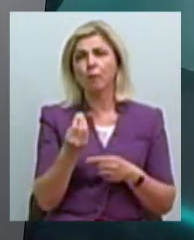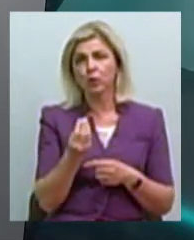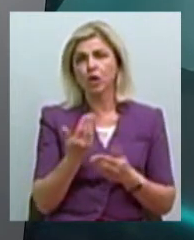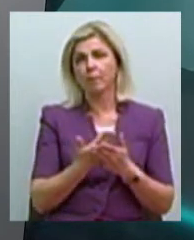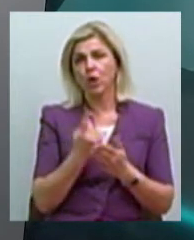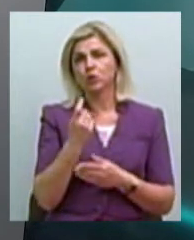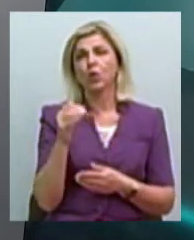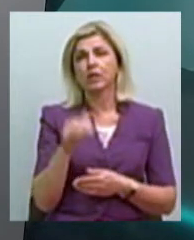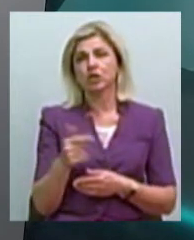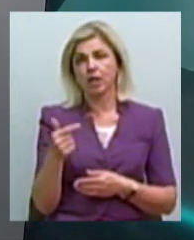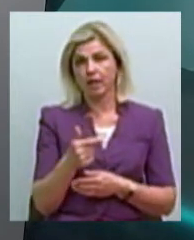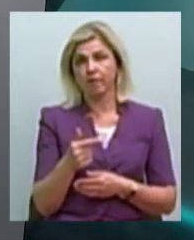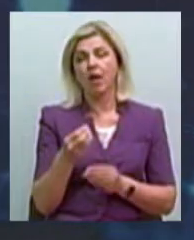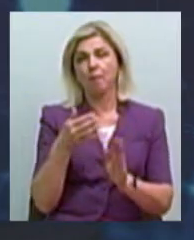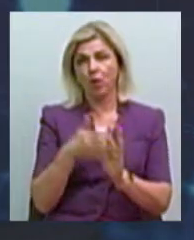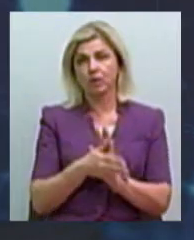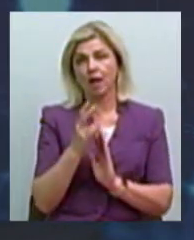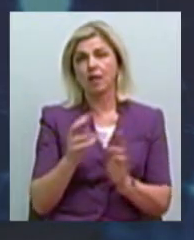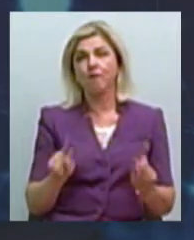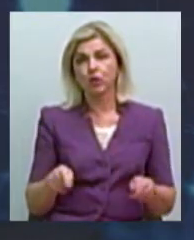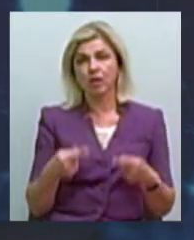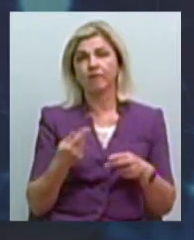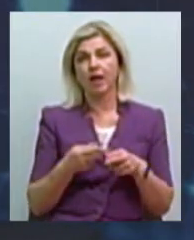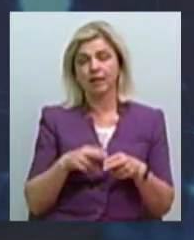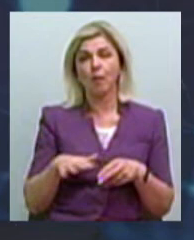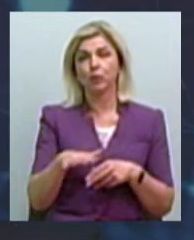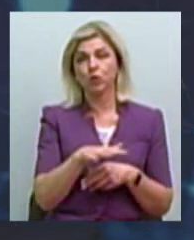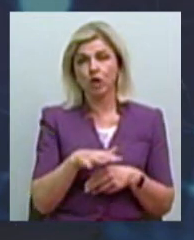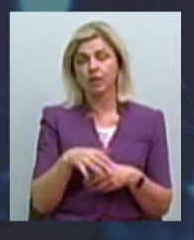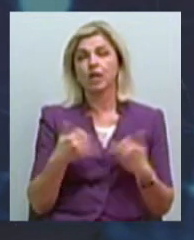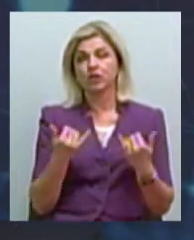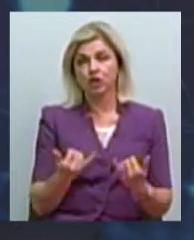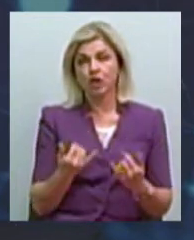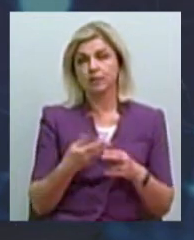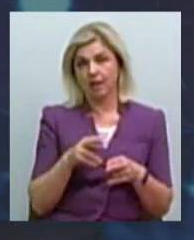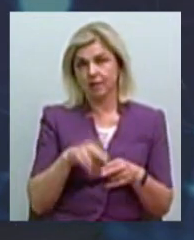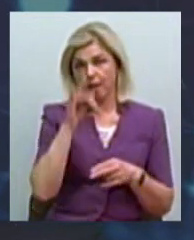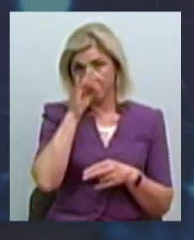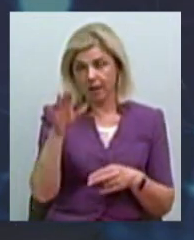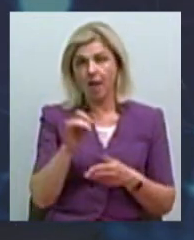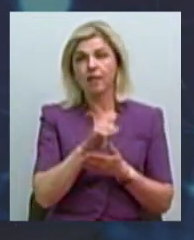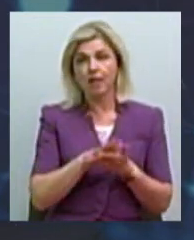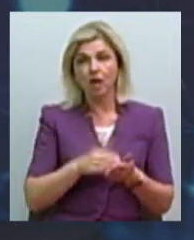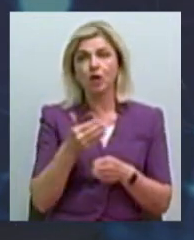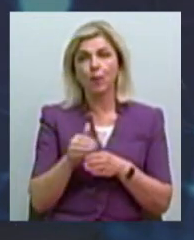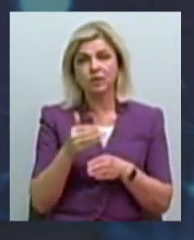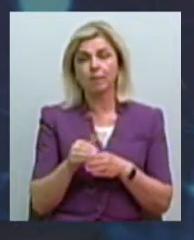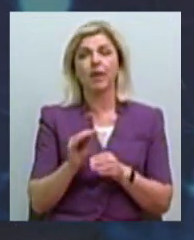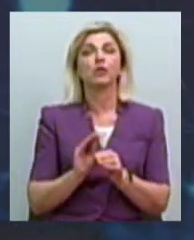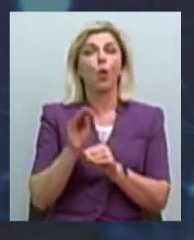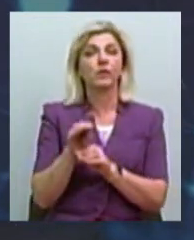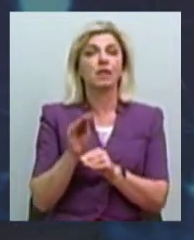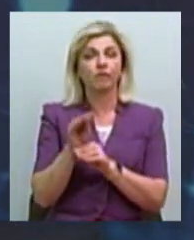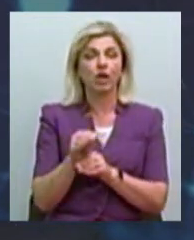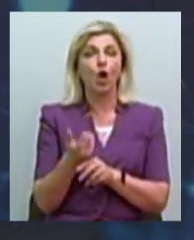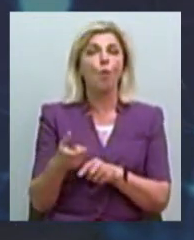100 тысяч гривен мы тоже потратили на восстановление данной площадки. Вот сейчас как бы бренд, ну и дальше мы будем постепенно наслаивать. То есть дальше